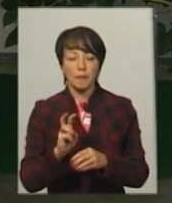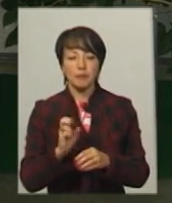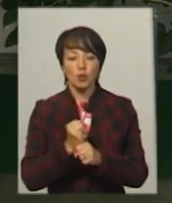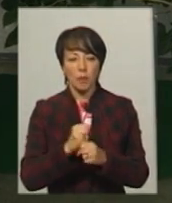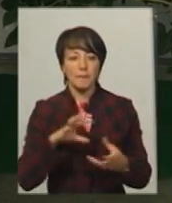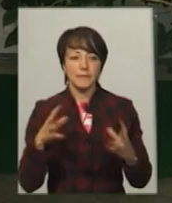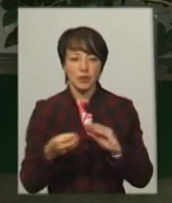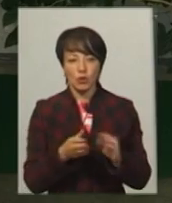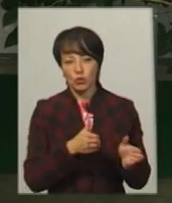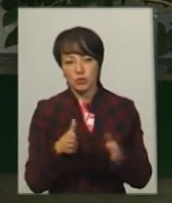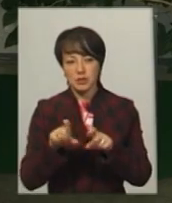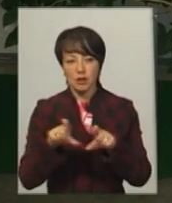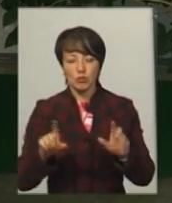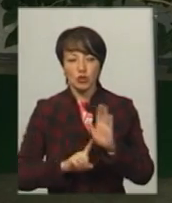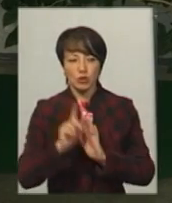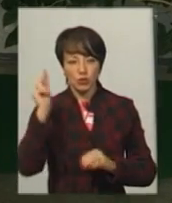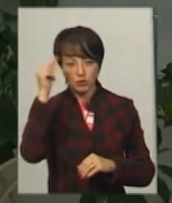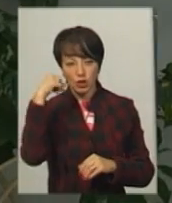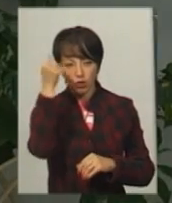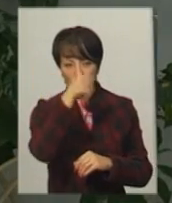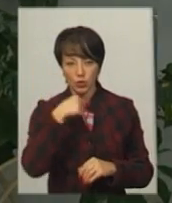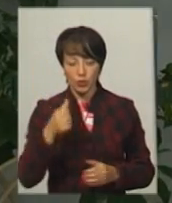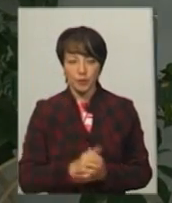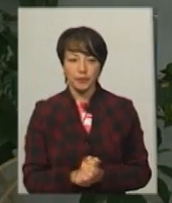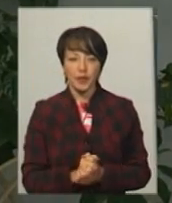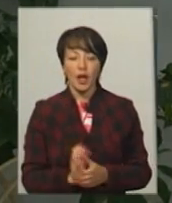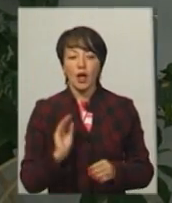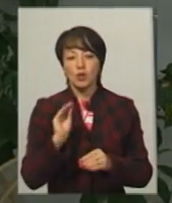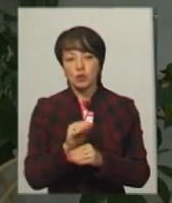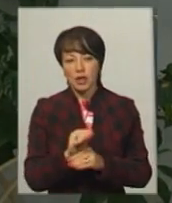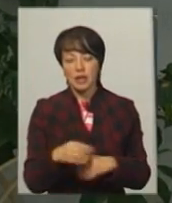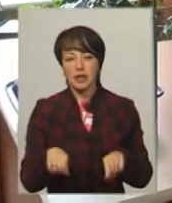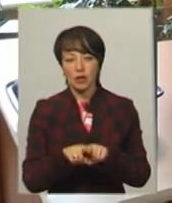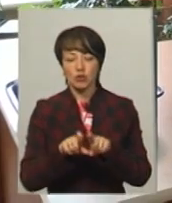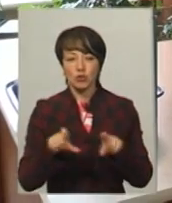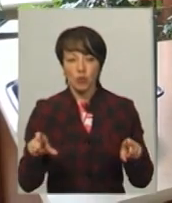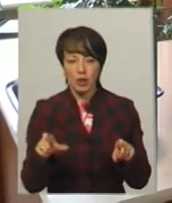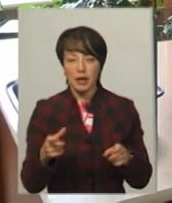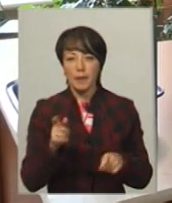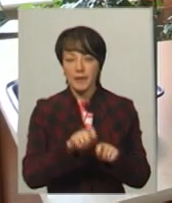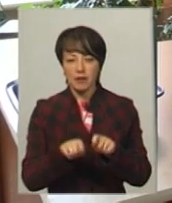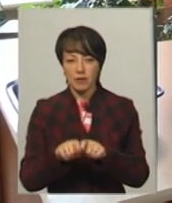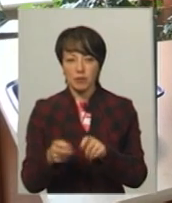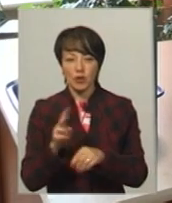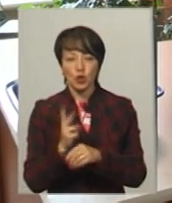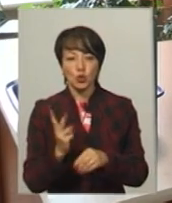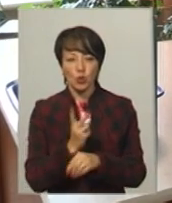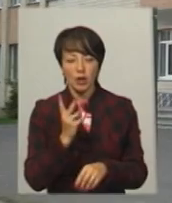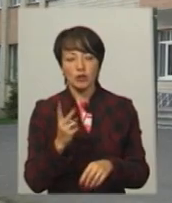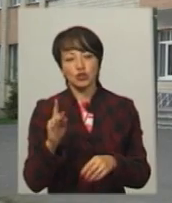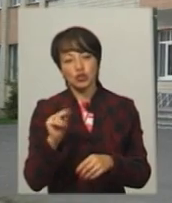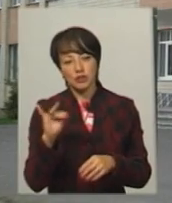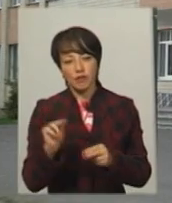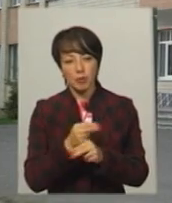щодо готовності закладів до початку навчального року. Наталя Бакалюк додає, що є й такі школи, до яких на перевірку підуть вдруге, аби перевірити,